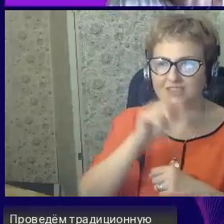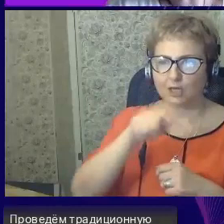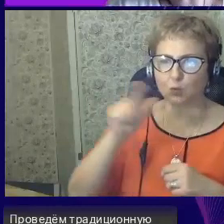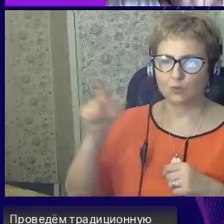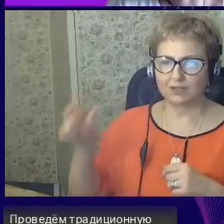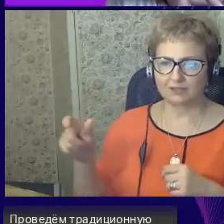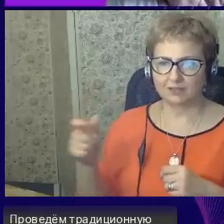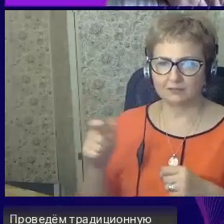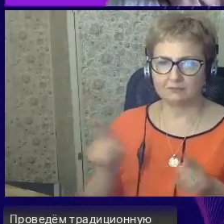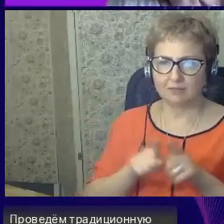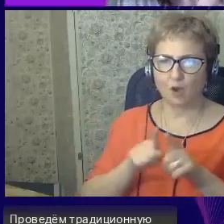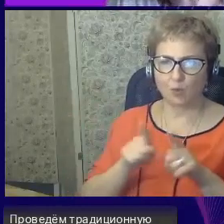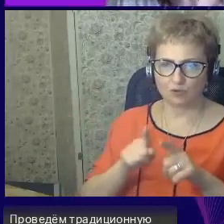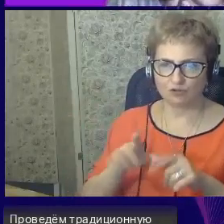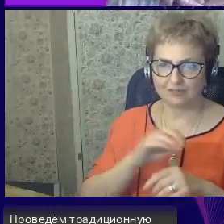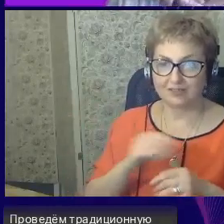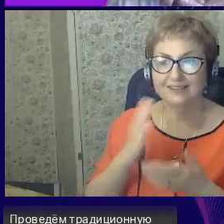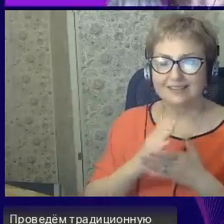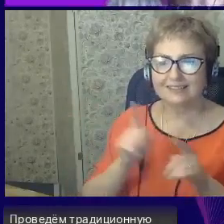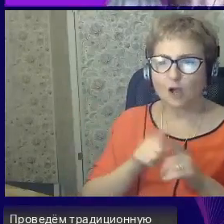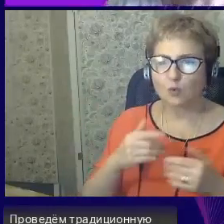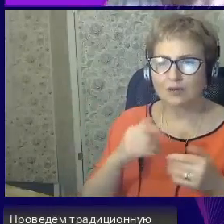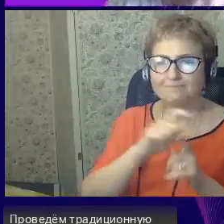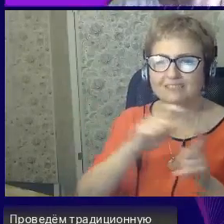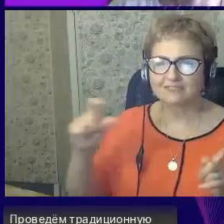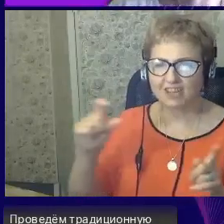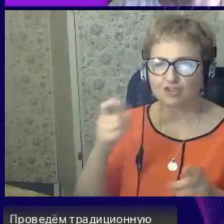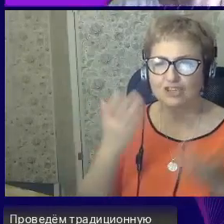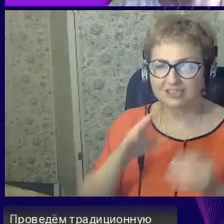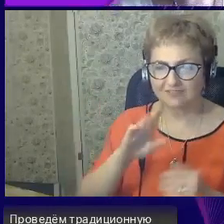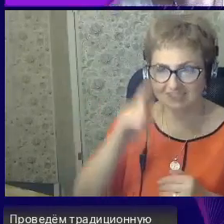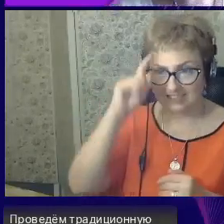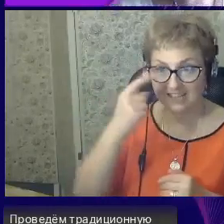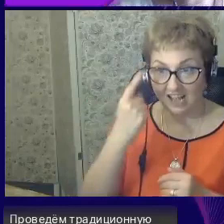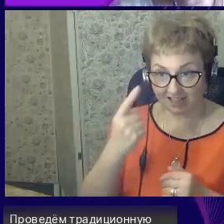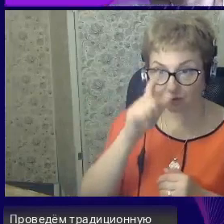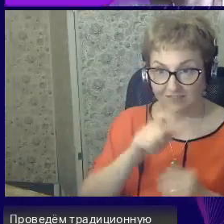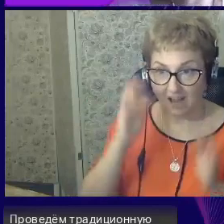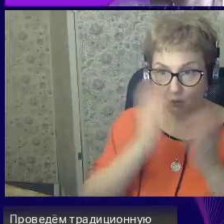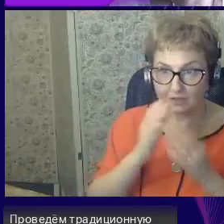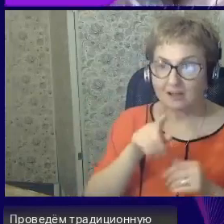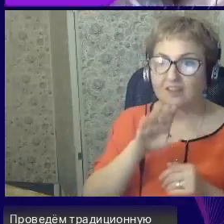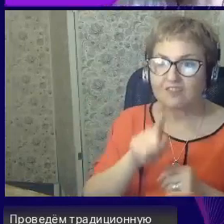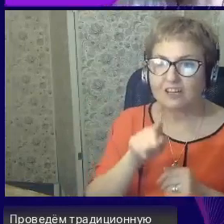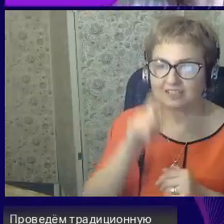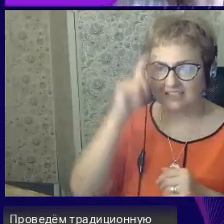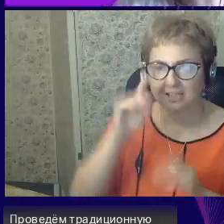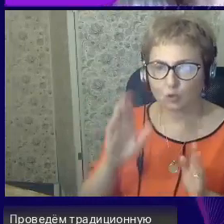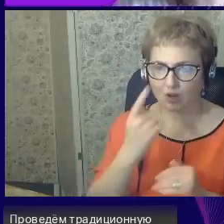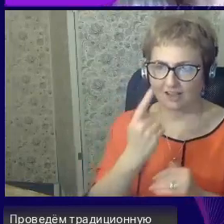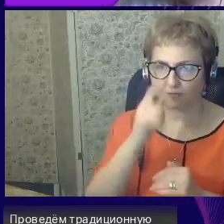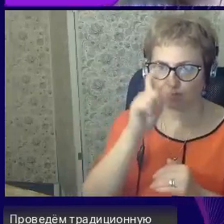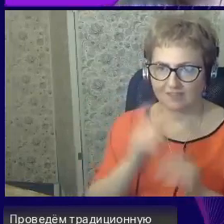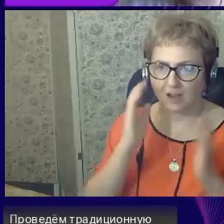при котором все люди примерно подобны. Вот есть такое выражение, что если вы знаете одного человека с аутизмом, вы знаете